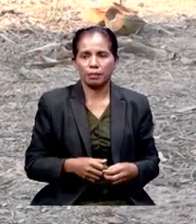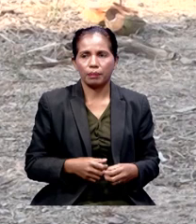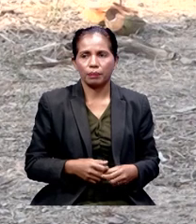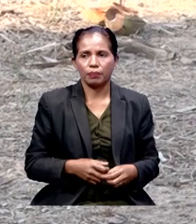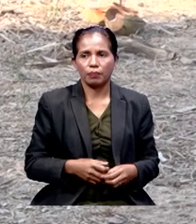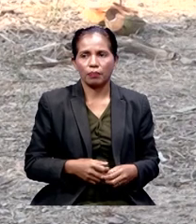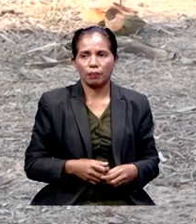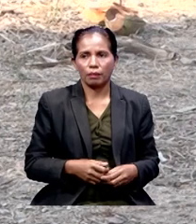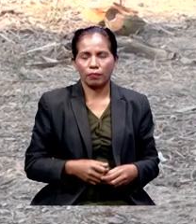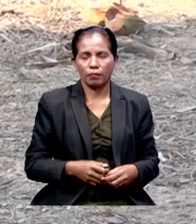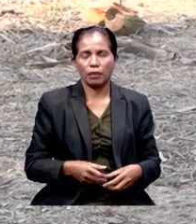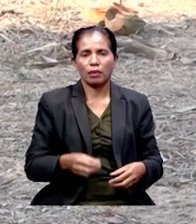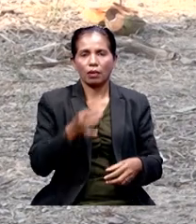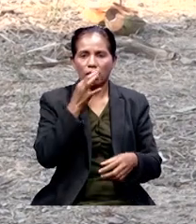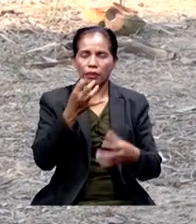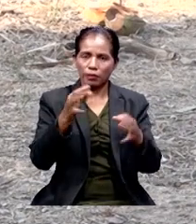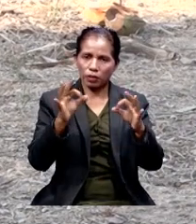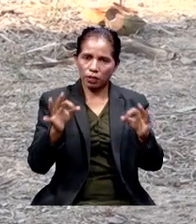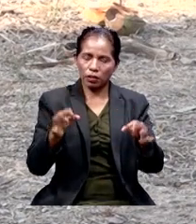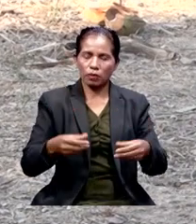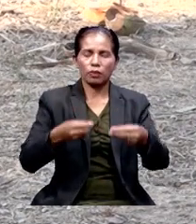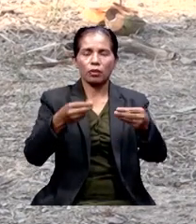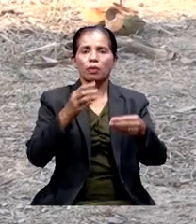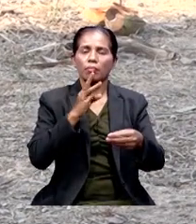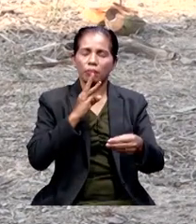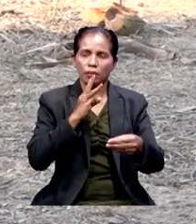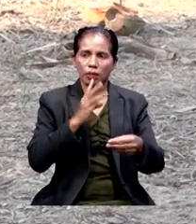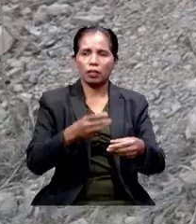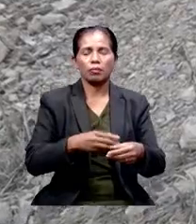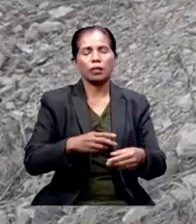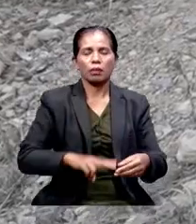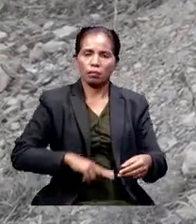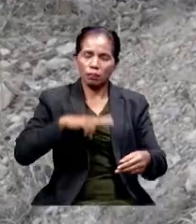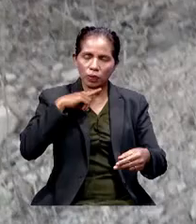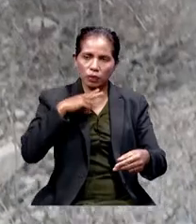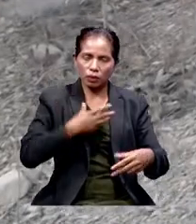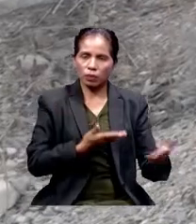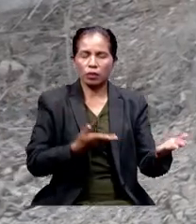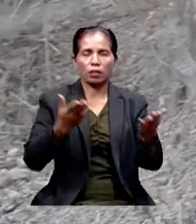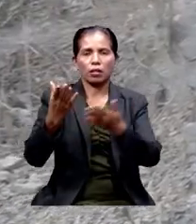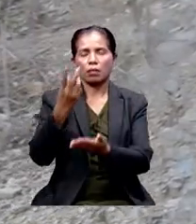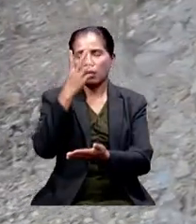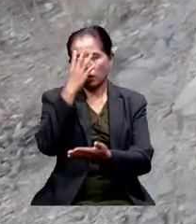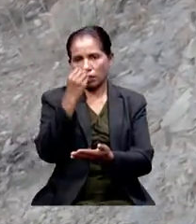Han tuh itu he mutia. Ibu sana mak ofai mak atau ni.